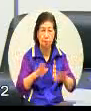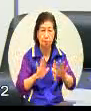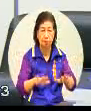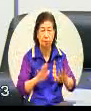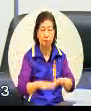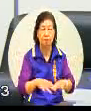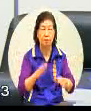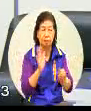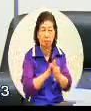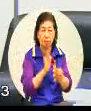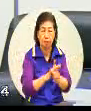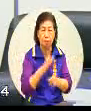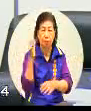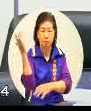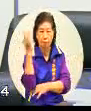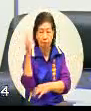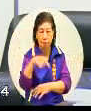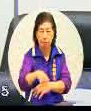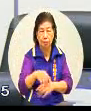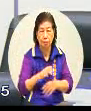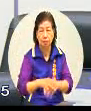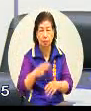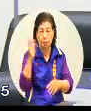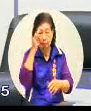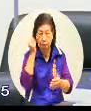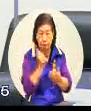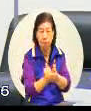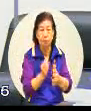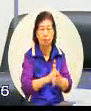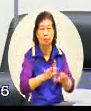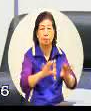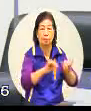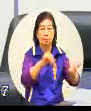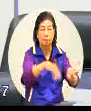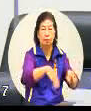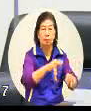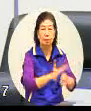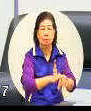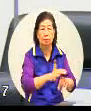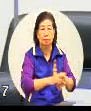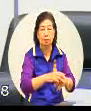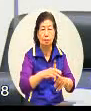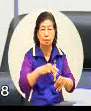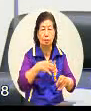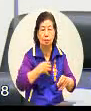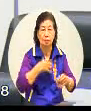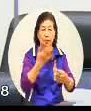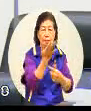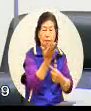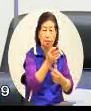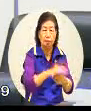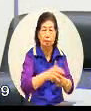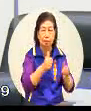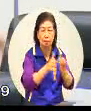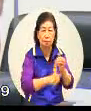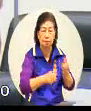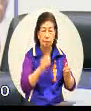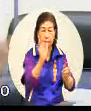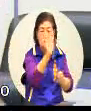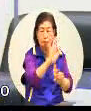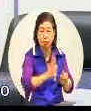好的所在，就是阿仁谷分区哦，迄、那个生态园区，生态园区遐吼，遐就